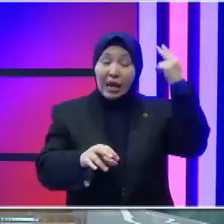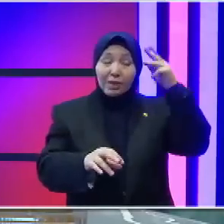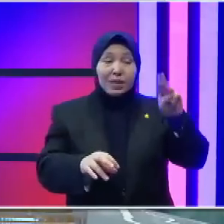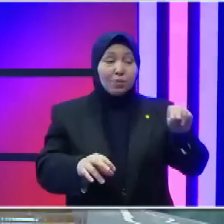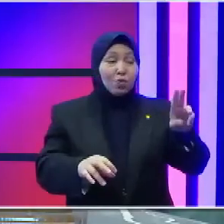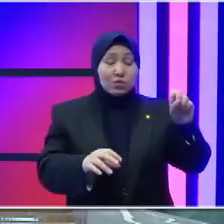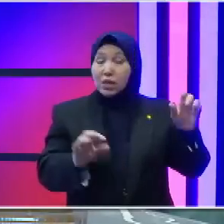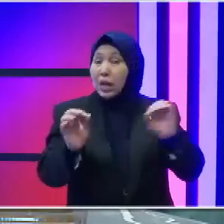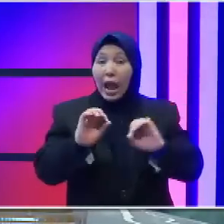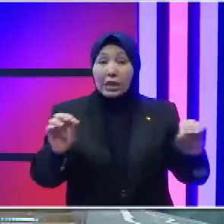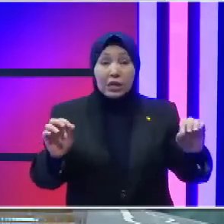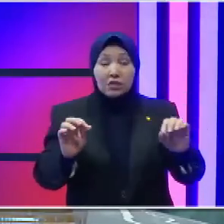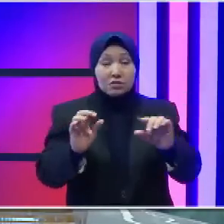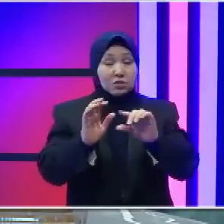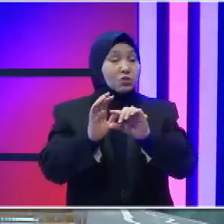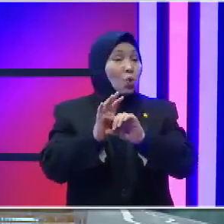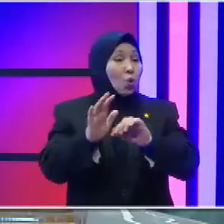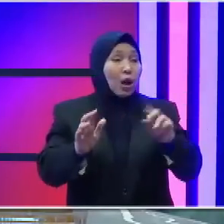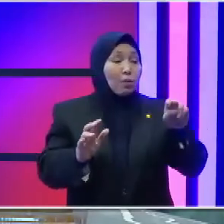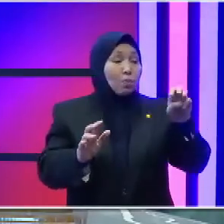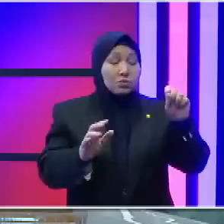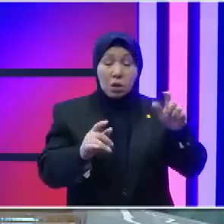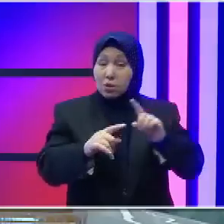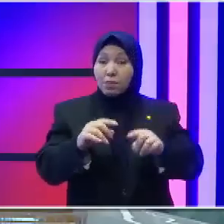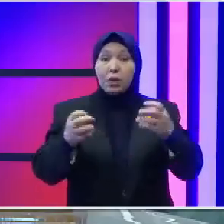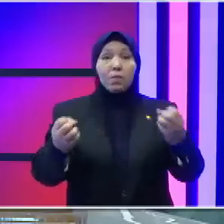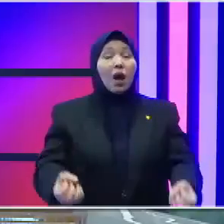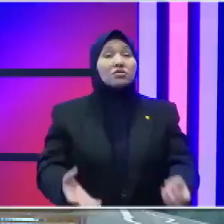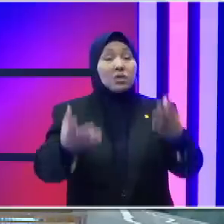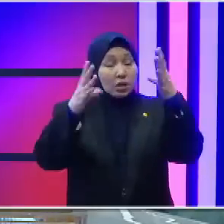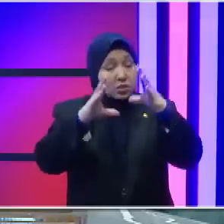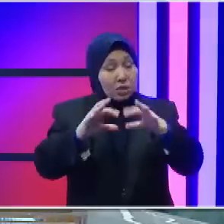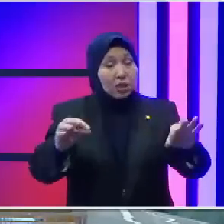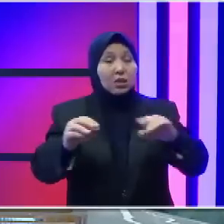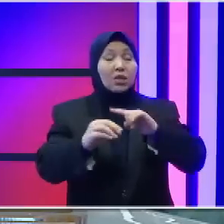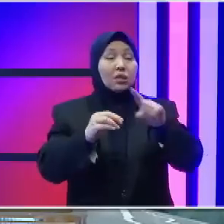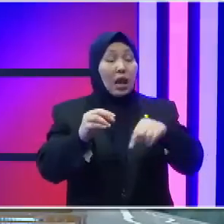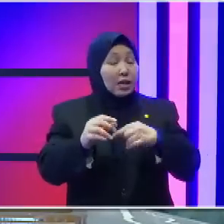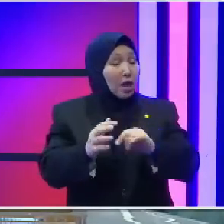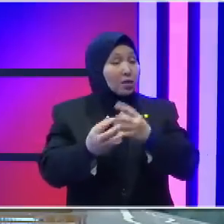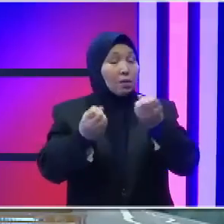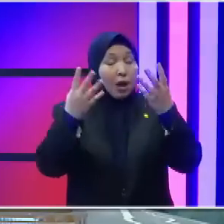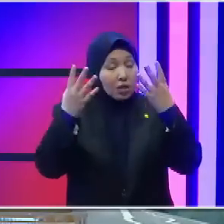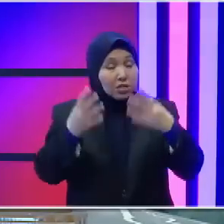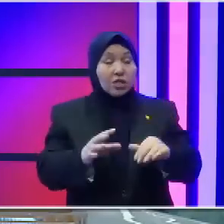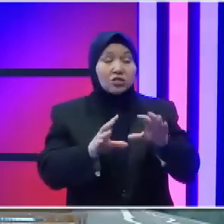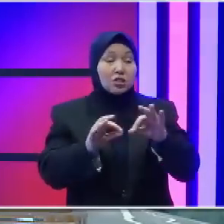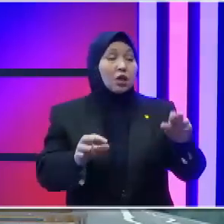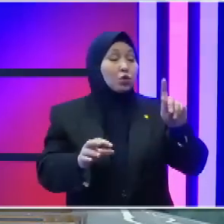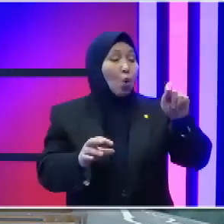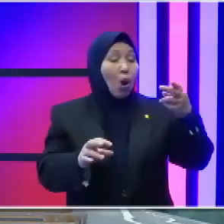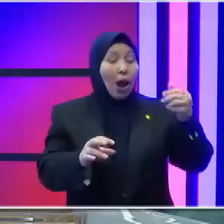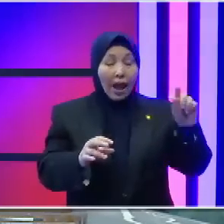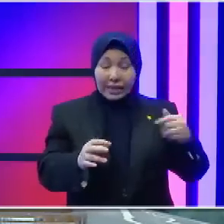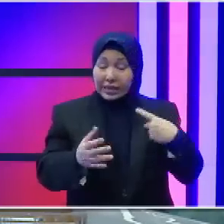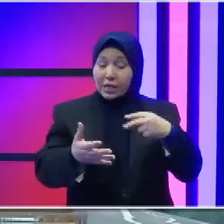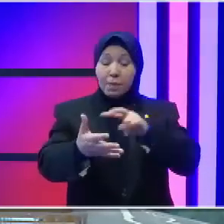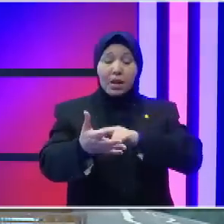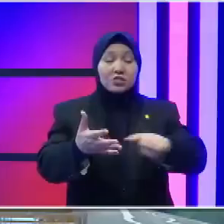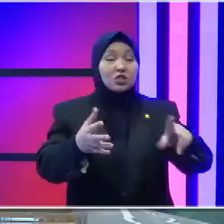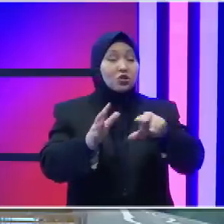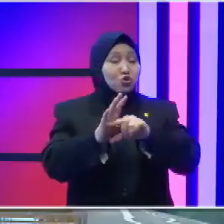surah Musa dalam Quran, tapi dalam segenap banyak surah ceritakan, dan paling banyak antara surah ni, Ustaz. Ya, surah Taha. Baik, kita baca surah